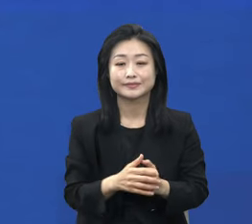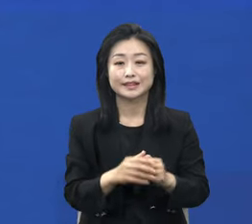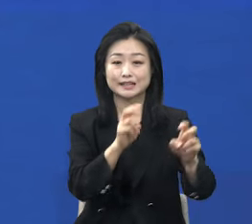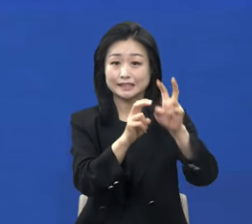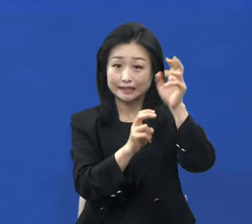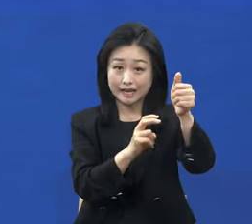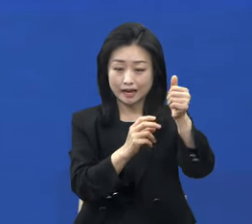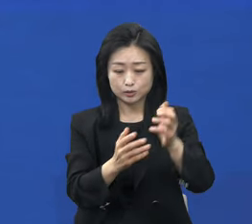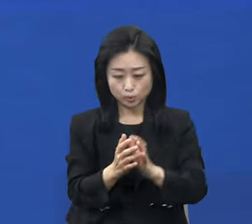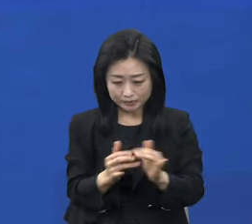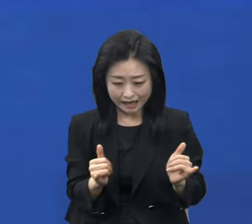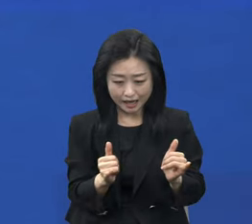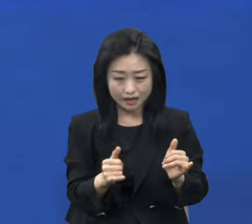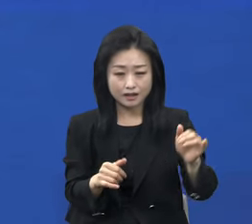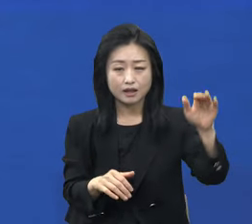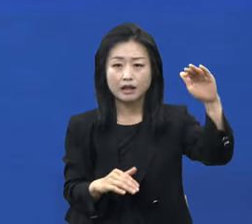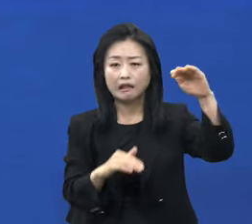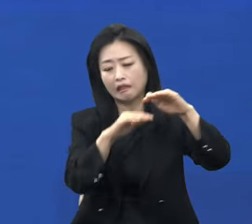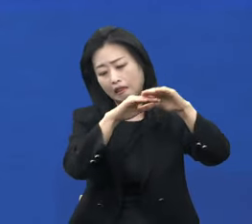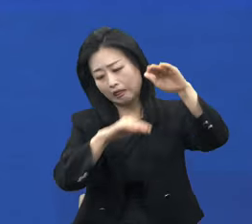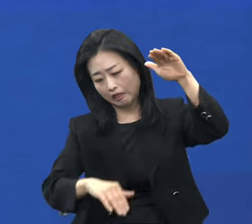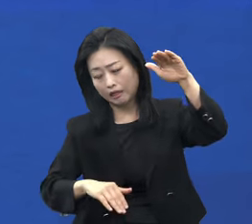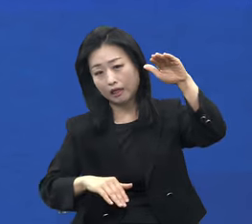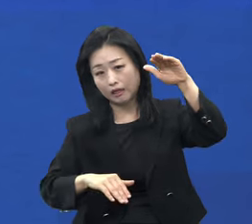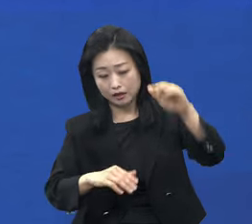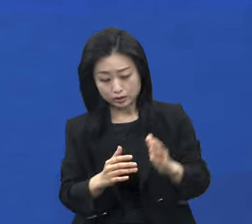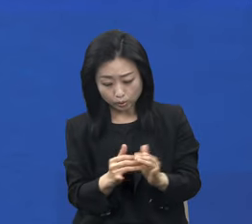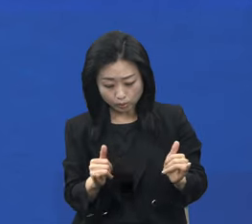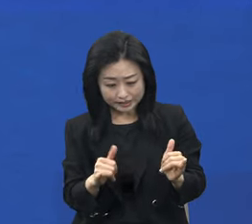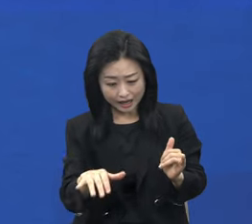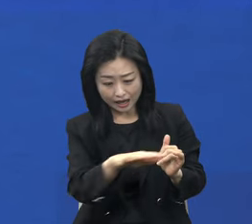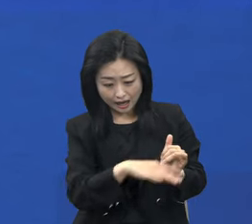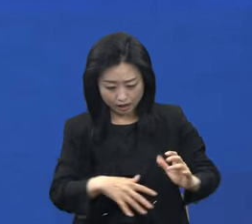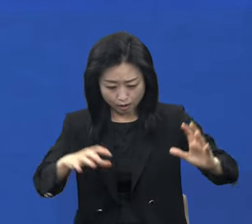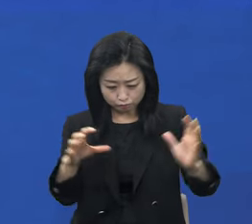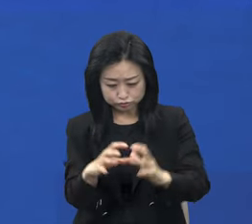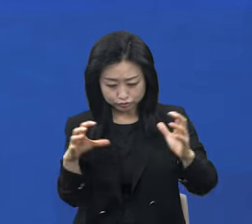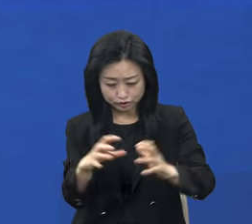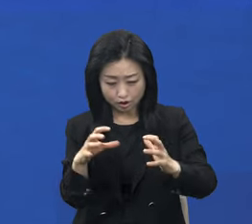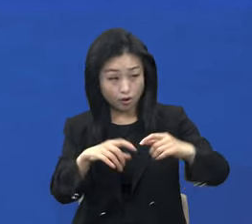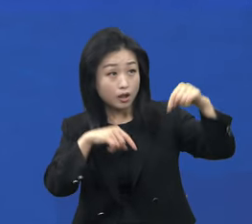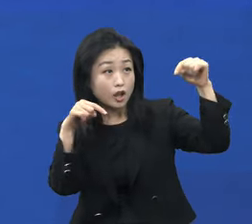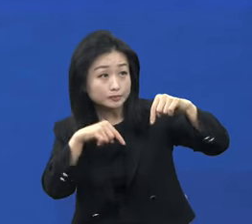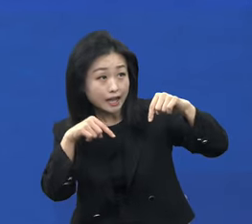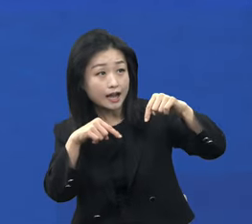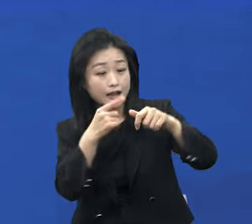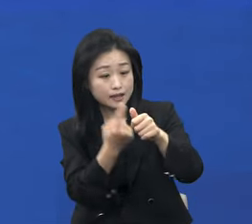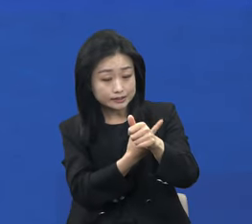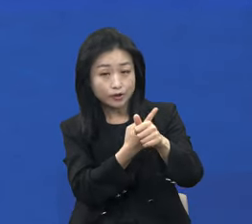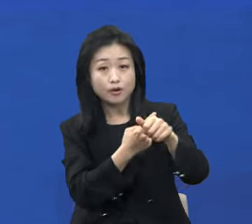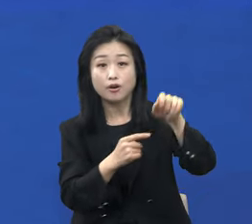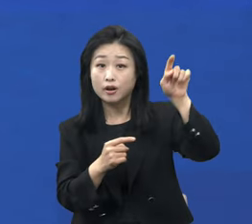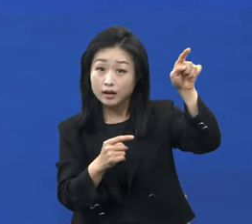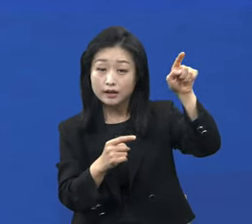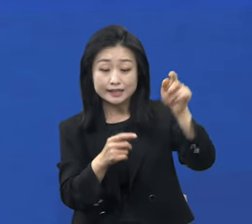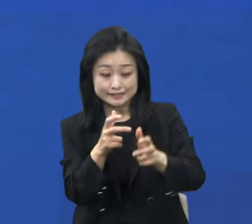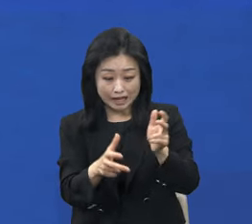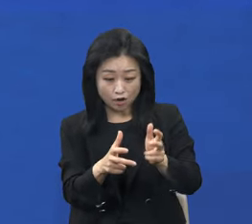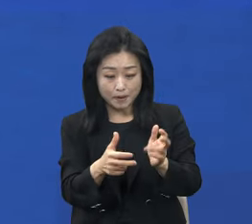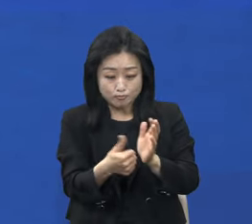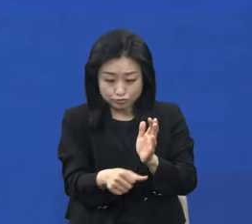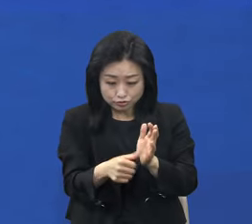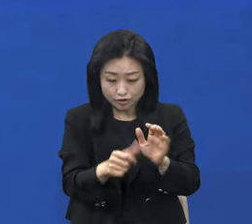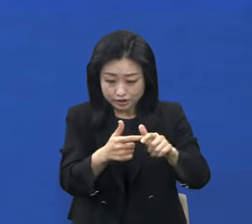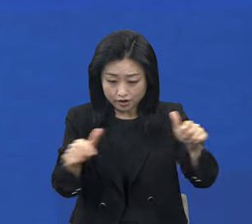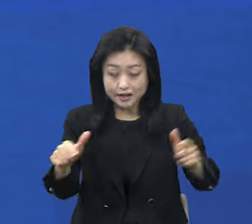동등하지 않습니다. 동등하지 않기 때문에 노동자들을 뭉치게 해서 협상해서 그 사업장에서